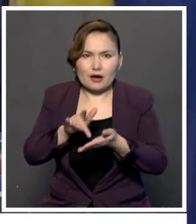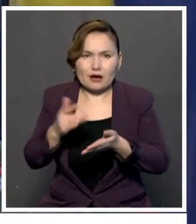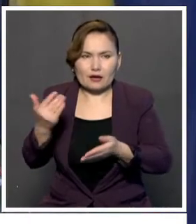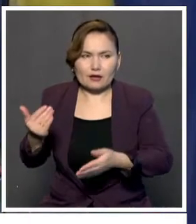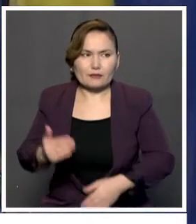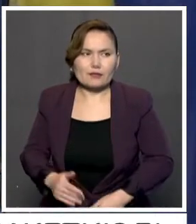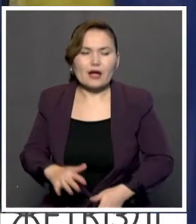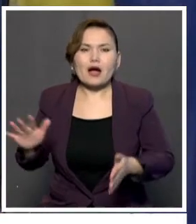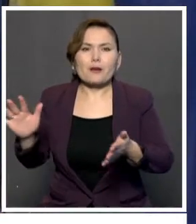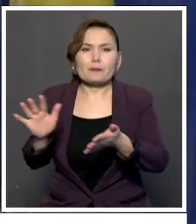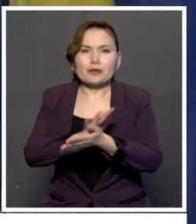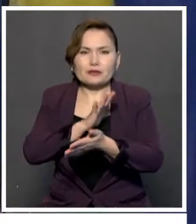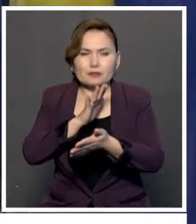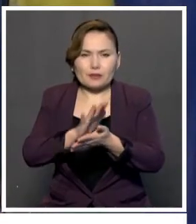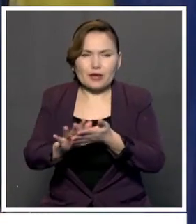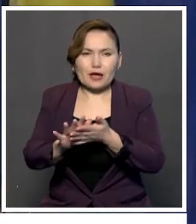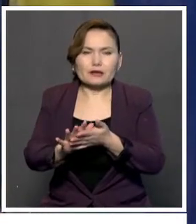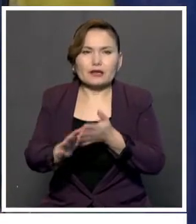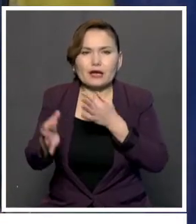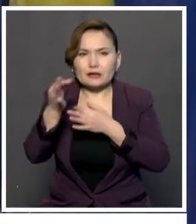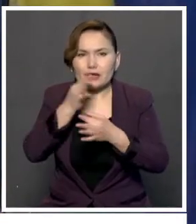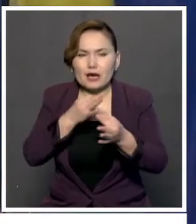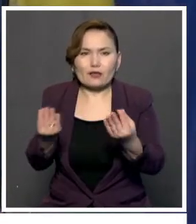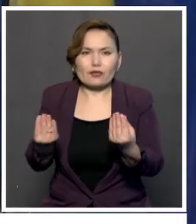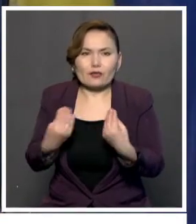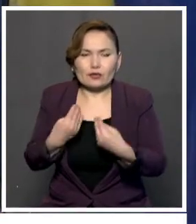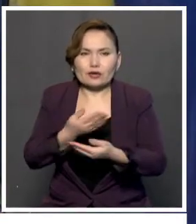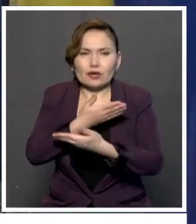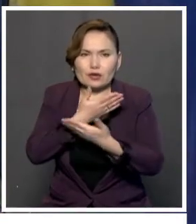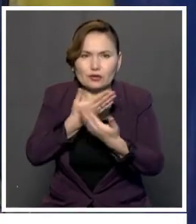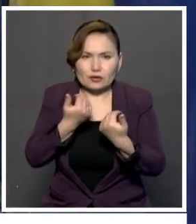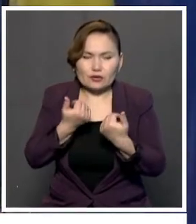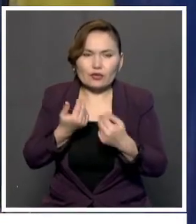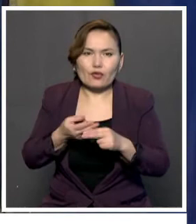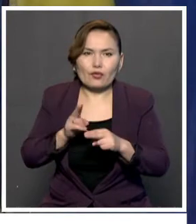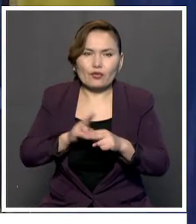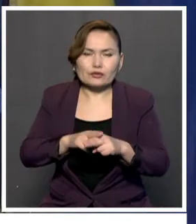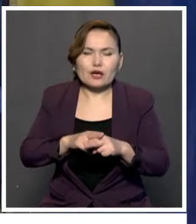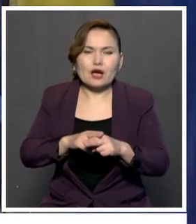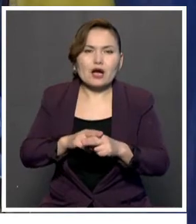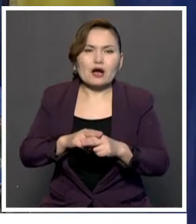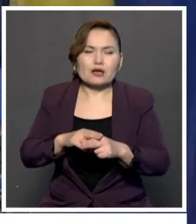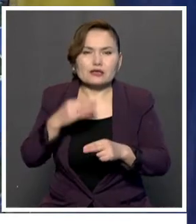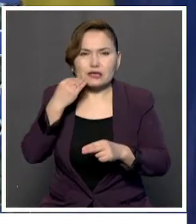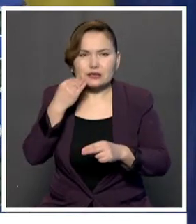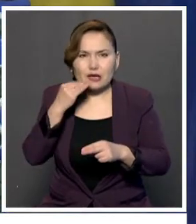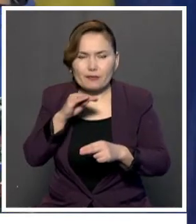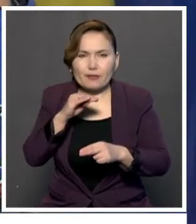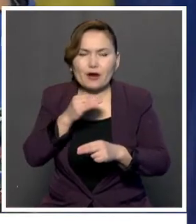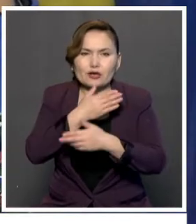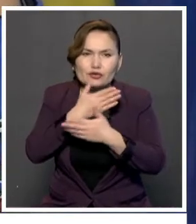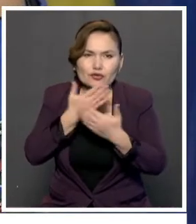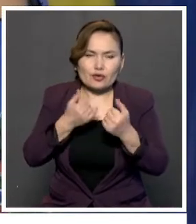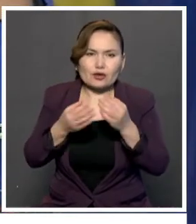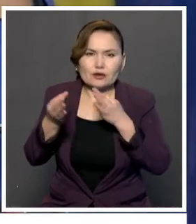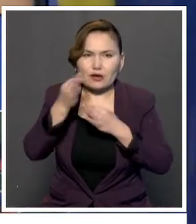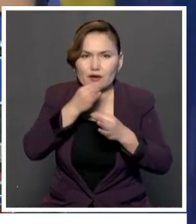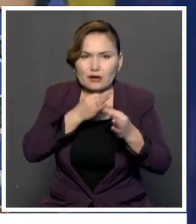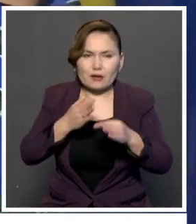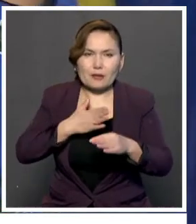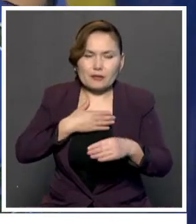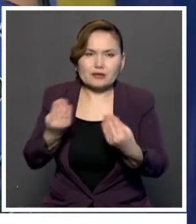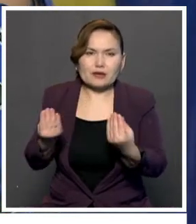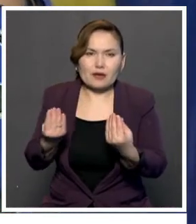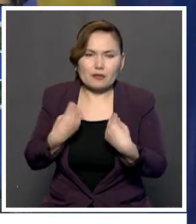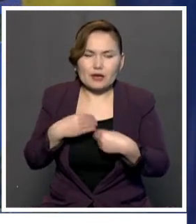Бесплатно беретін дәрілер. Нақты сол дәрін бермейді, соның аналогын береді. Сапасы тоже төмен, өте төмен.